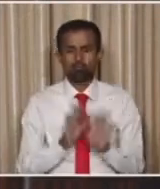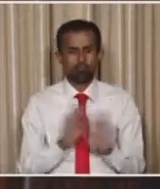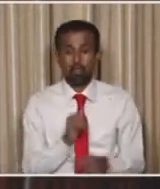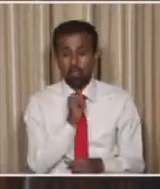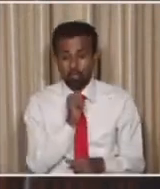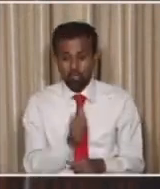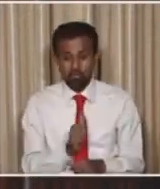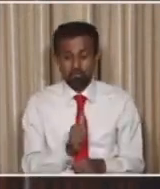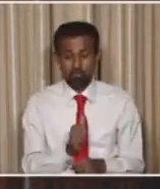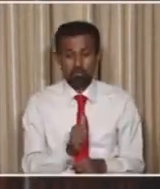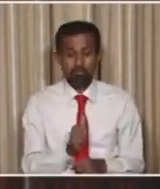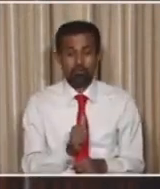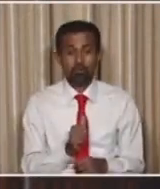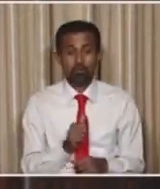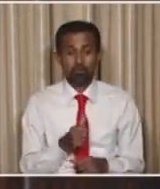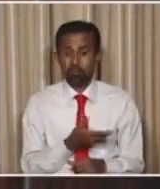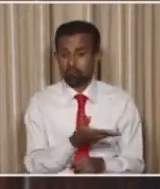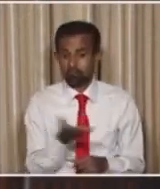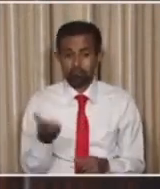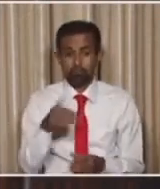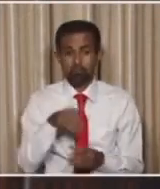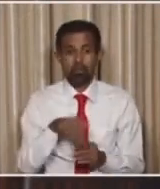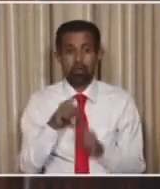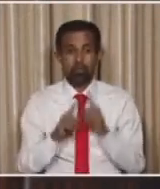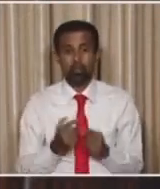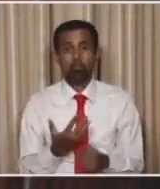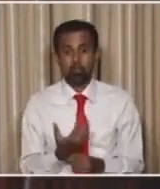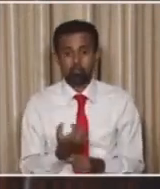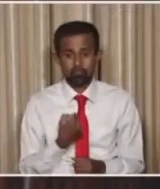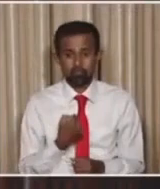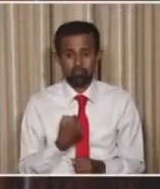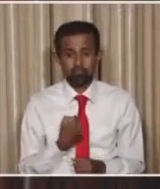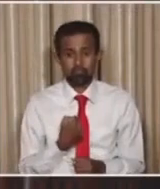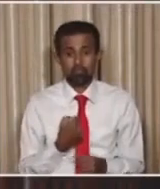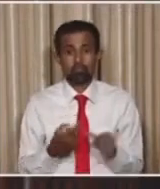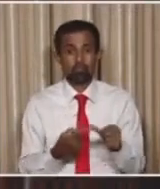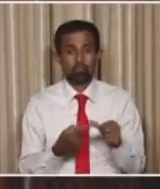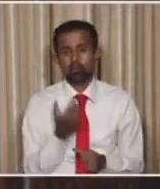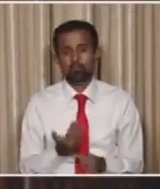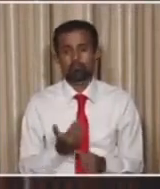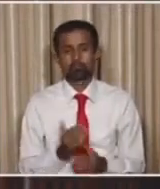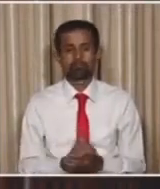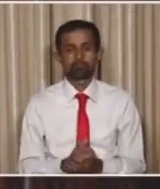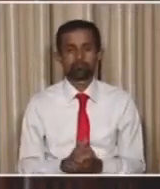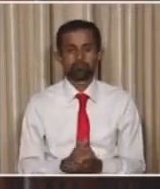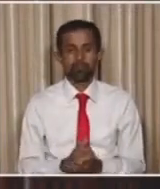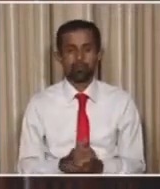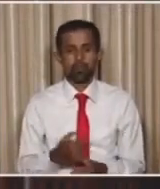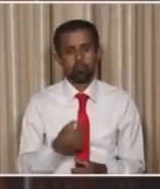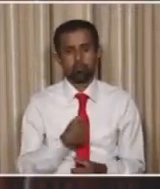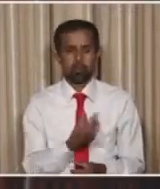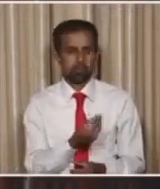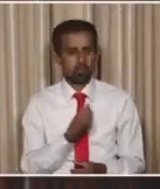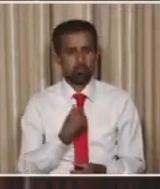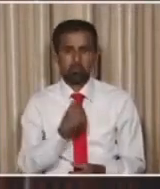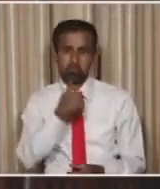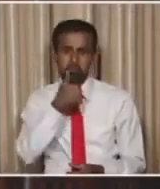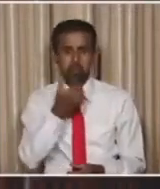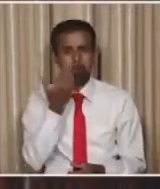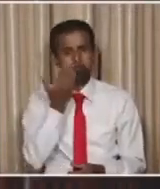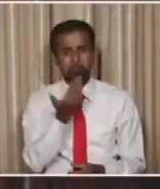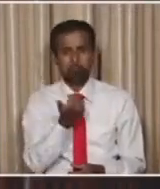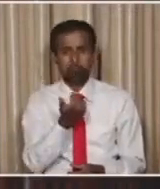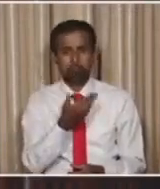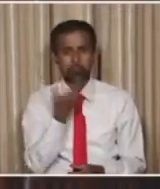ඇත්ත අවම වශයෙන් මේ සභාව තුළවත් සාකච්ඡා කරන්නට ඕනේ. ඒවට විසඳුම් හොයාගන්න මට දෙන්න, මම හොදට කරලා පෙන්නන්නම්